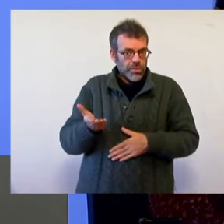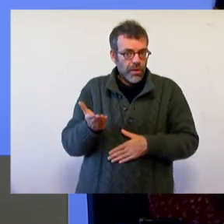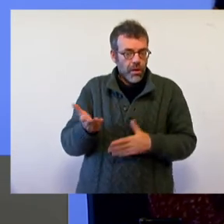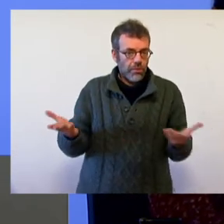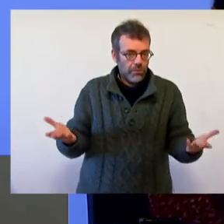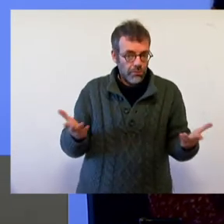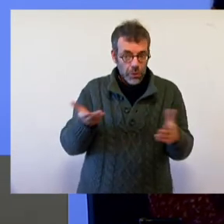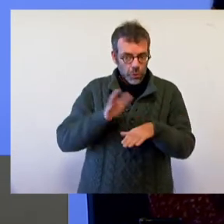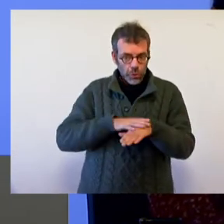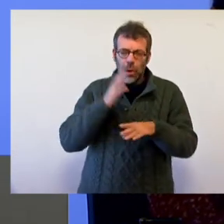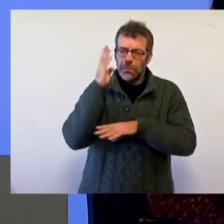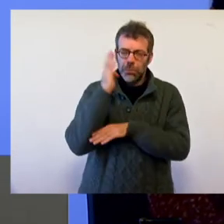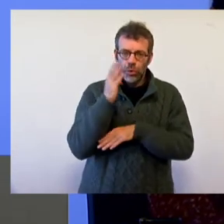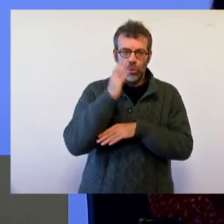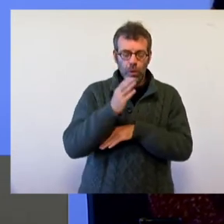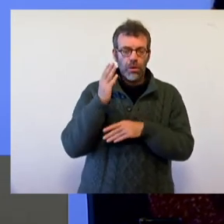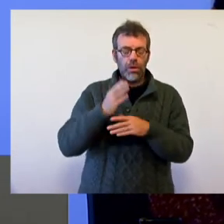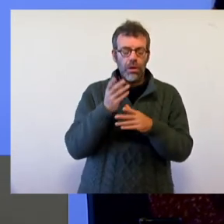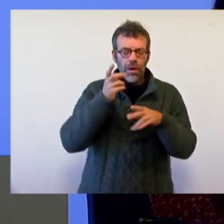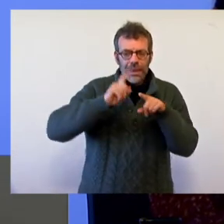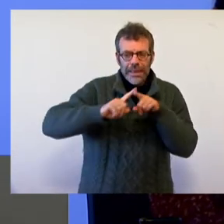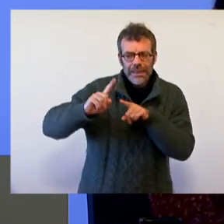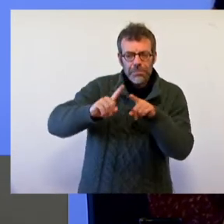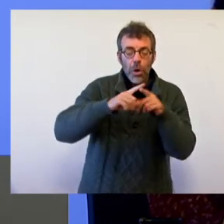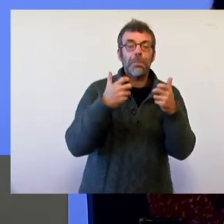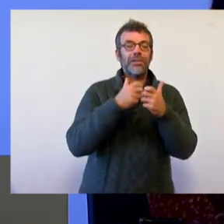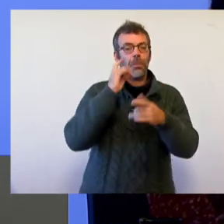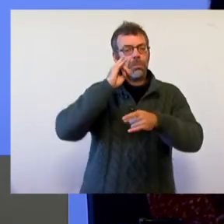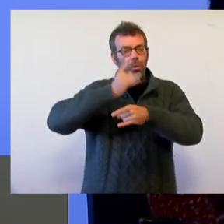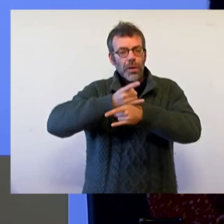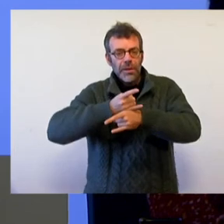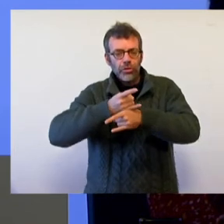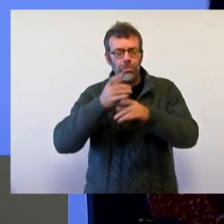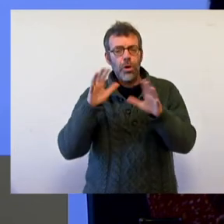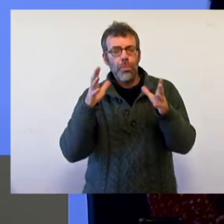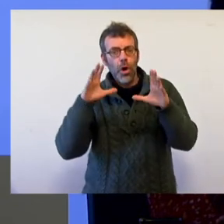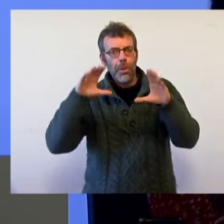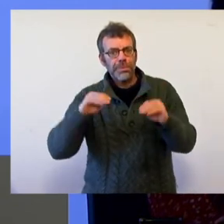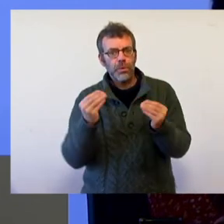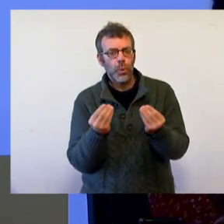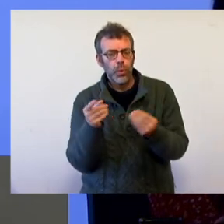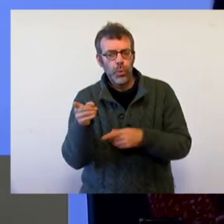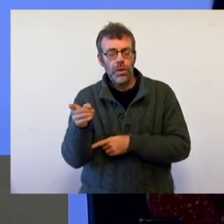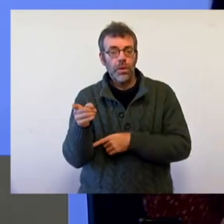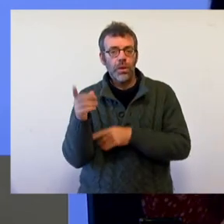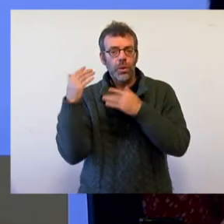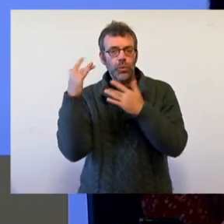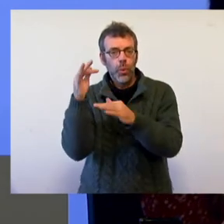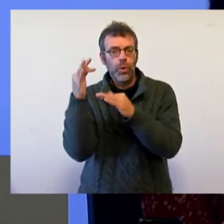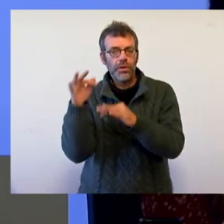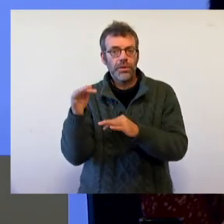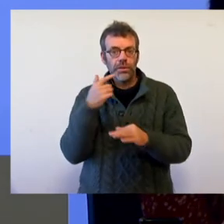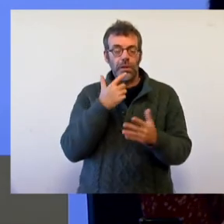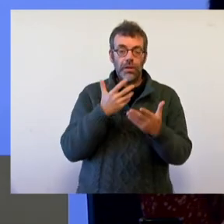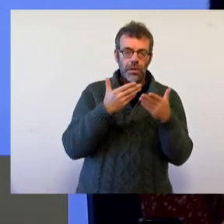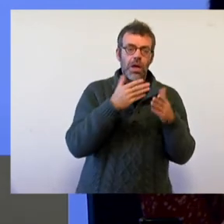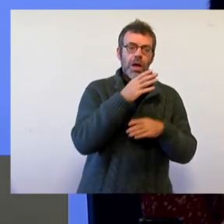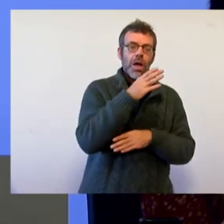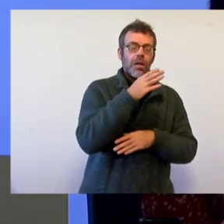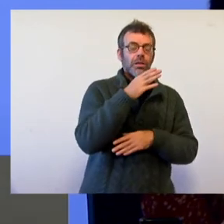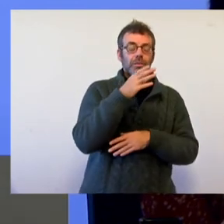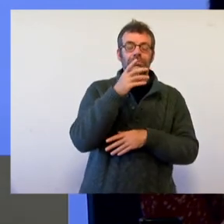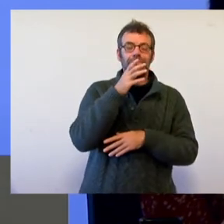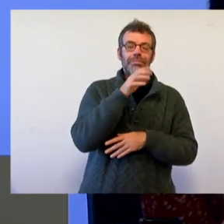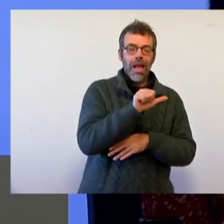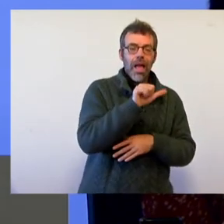de cela. Et donc, nous équipons la ville. Nous investissons parce que nous avons pris un certain nombre d'engagements, mais parce que